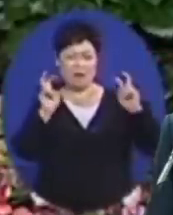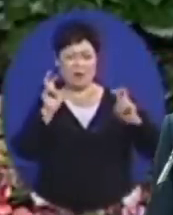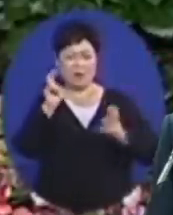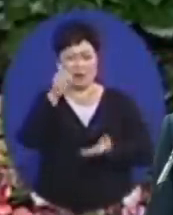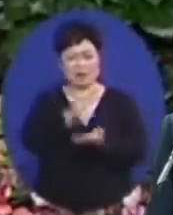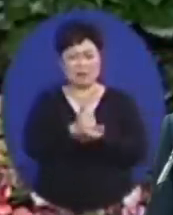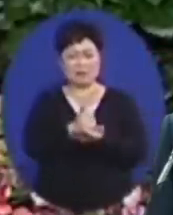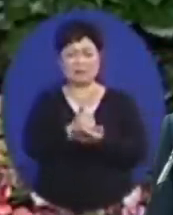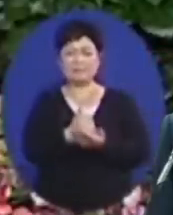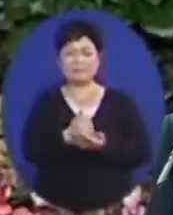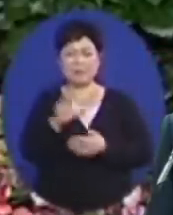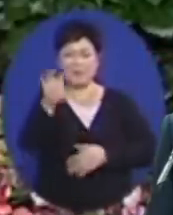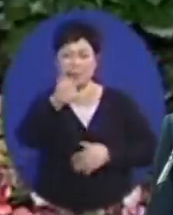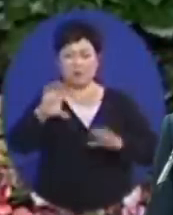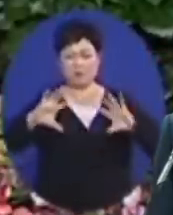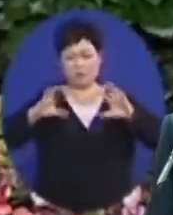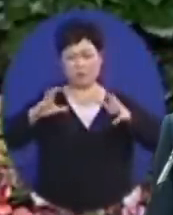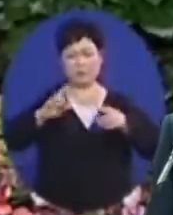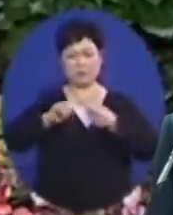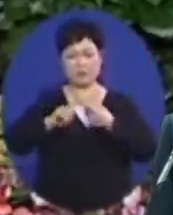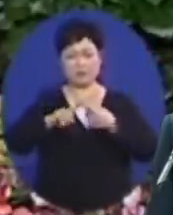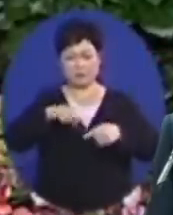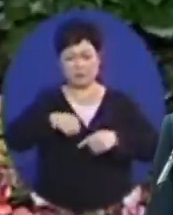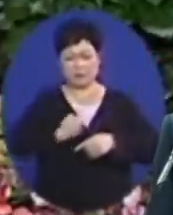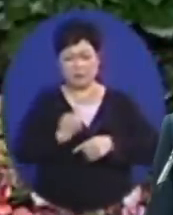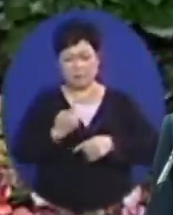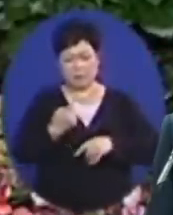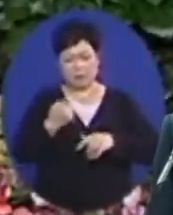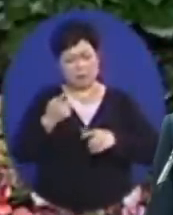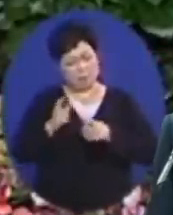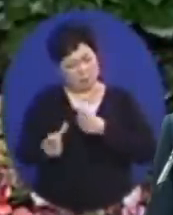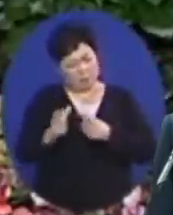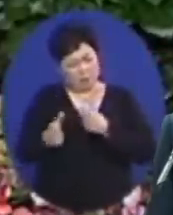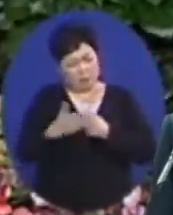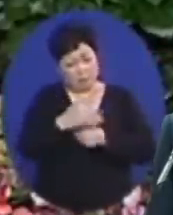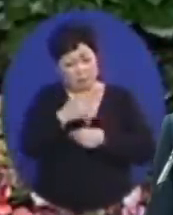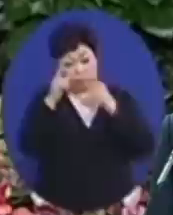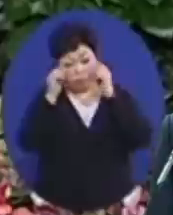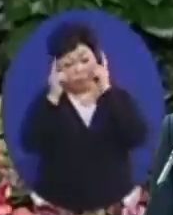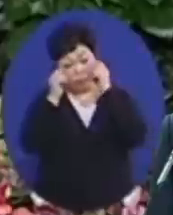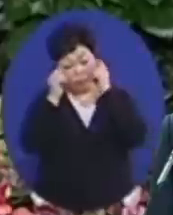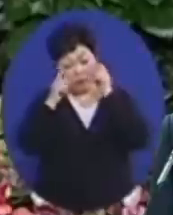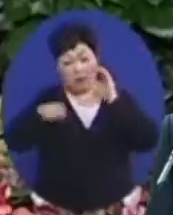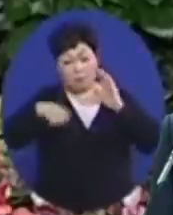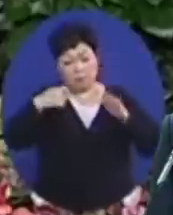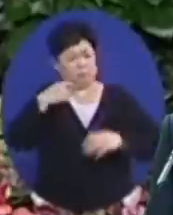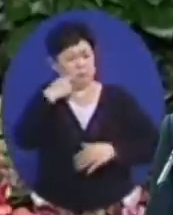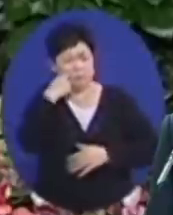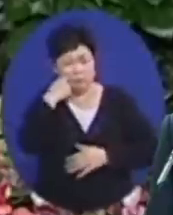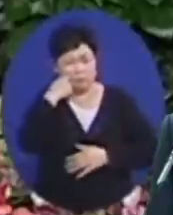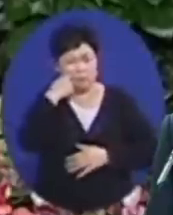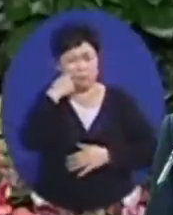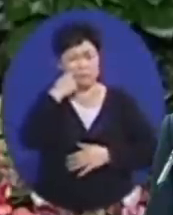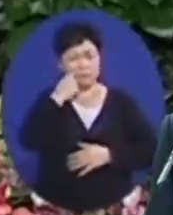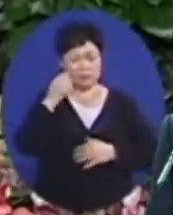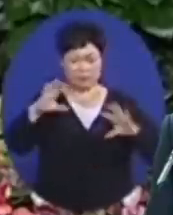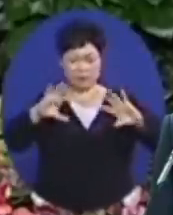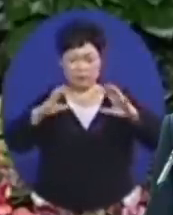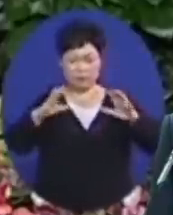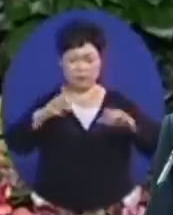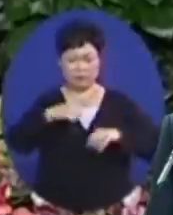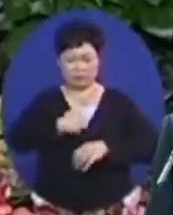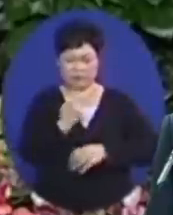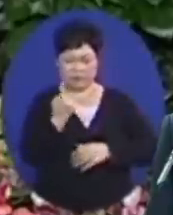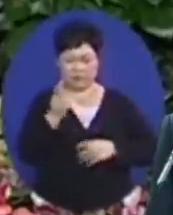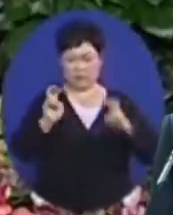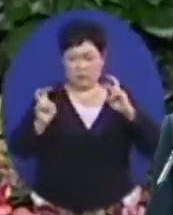있으면서 사업에 대한 이런저런 생각을 마음에 번뇌하여 잠을 이룰 수가 없고 밥을 먹을 수가 없었습니다. 국가가 자기